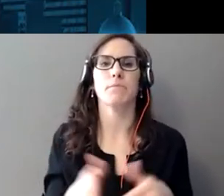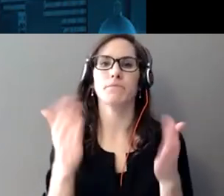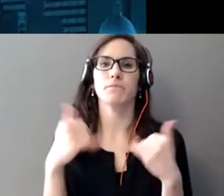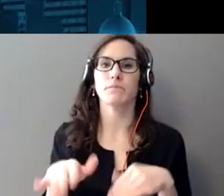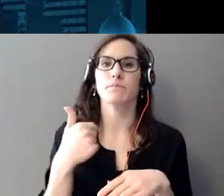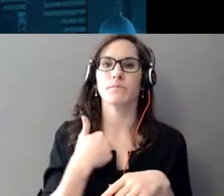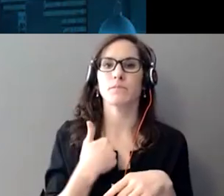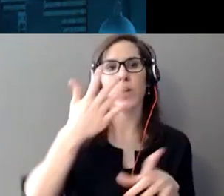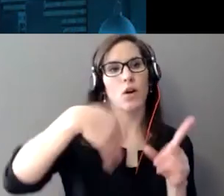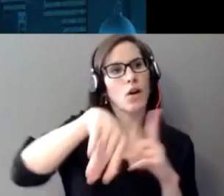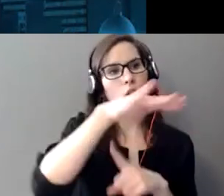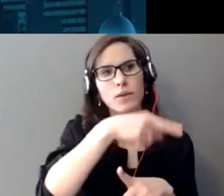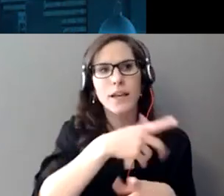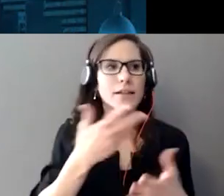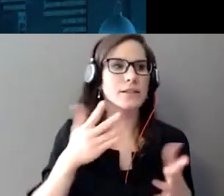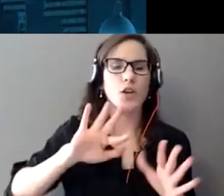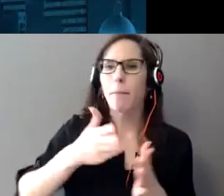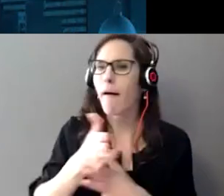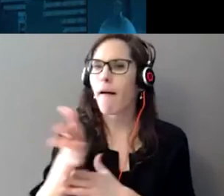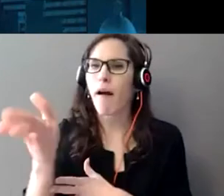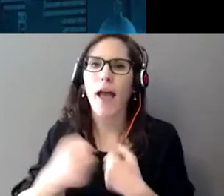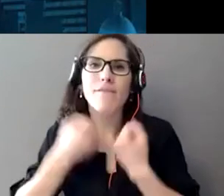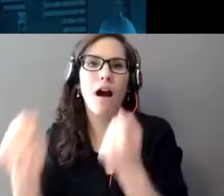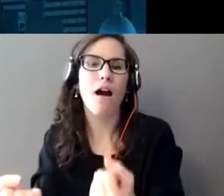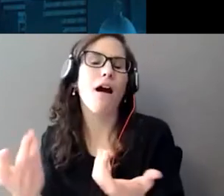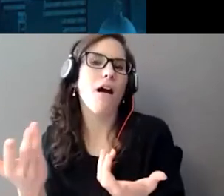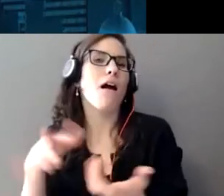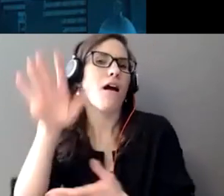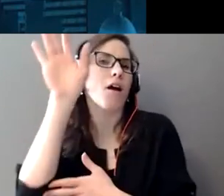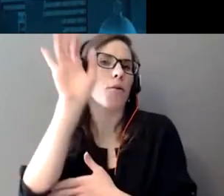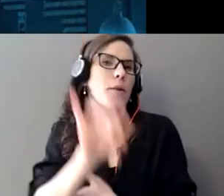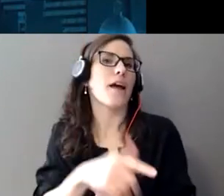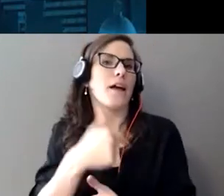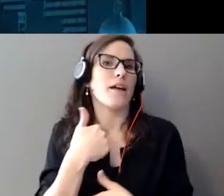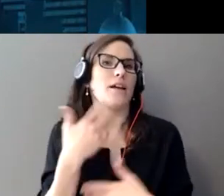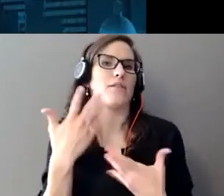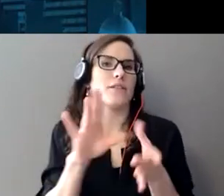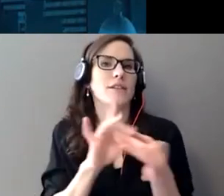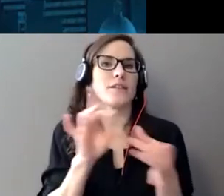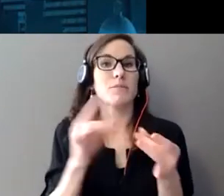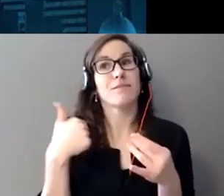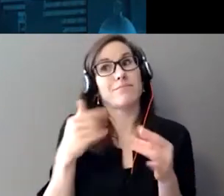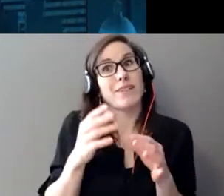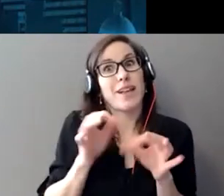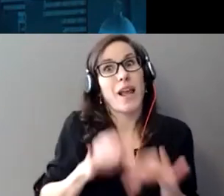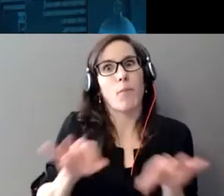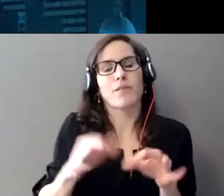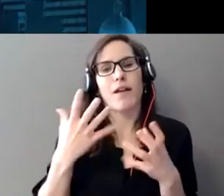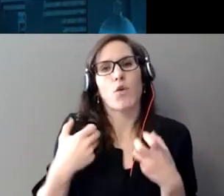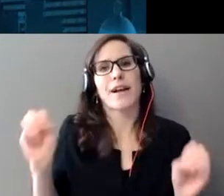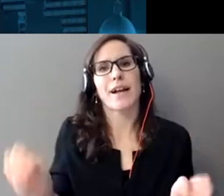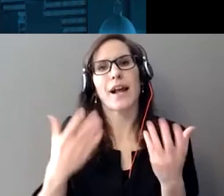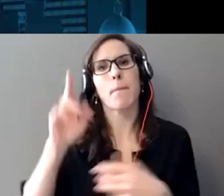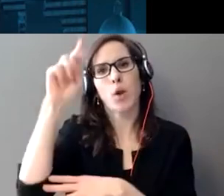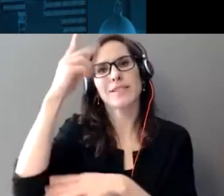-t-il les efforts j'ai parlé de cette volonté de créer une politique sur l'éducation inclusive il y a aussi